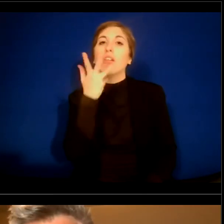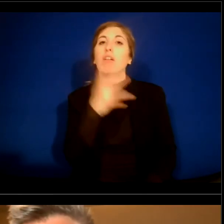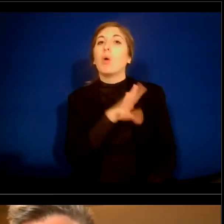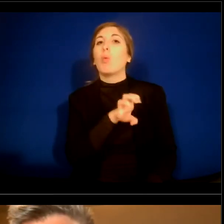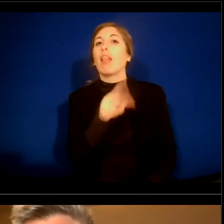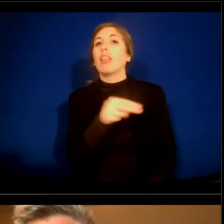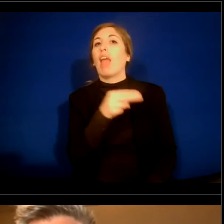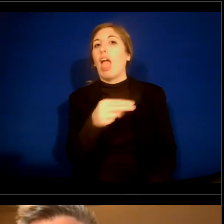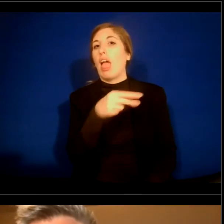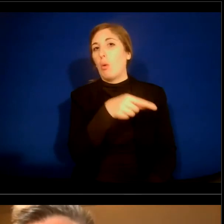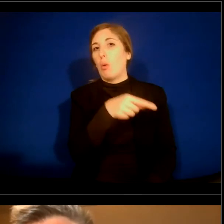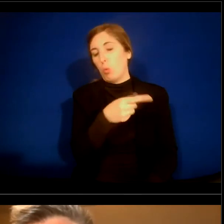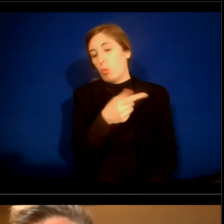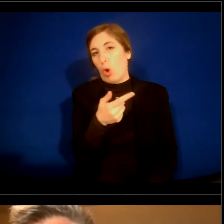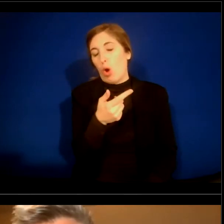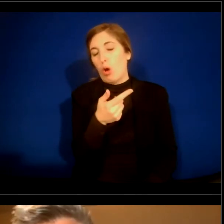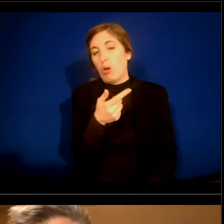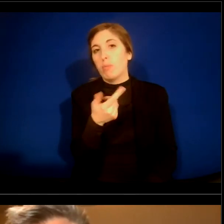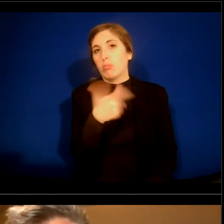insomma